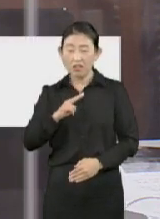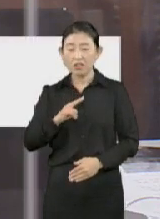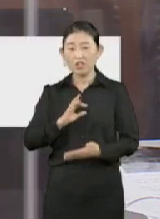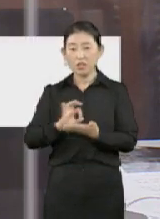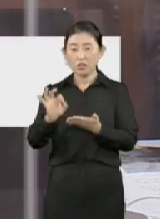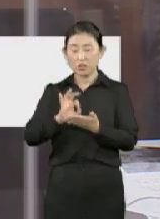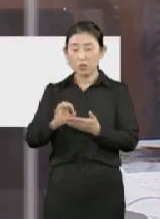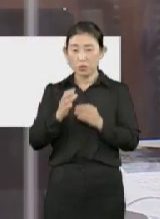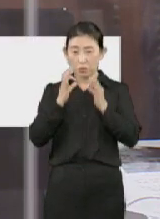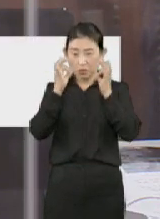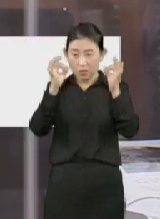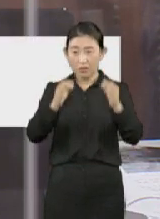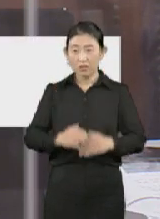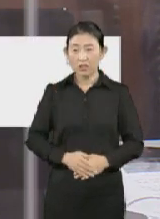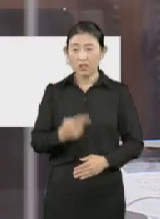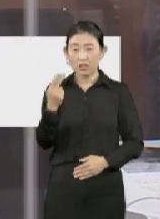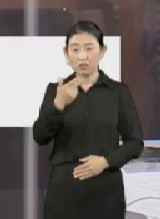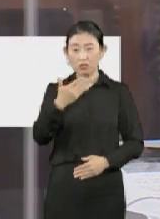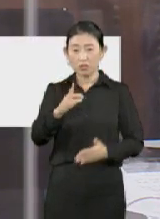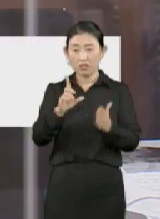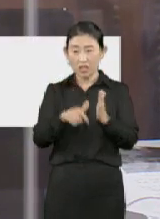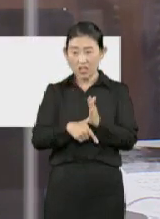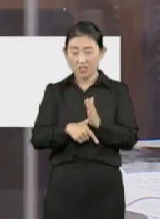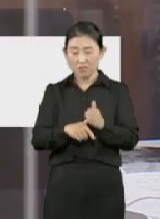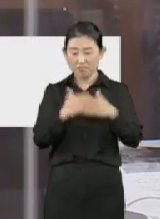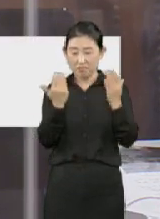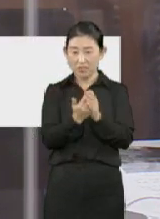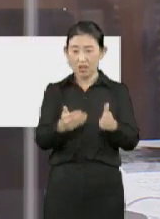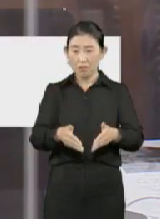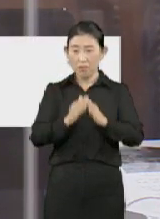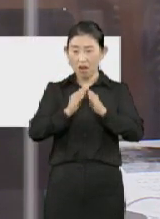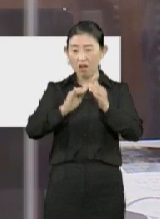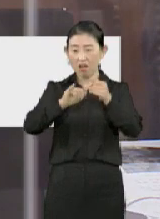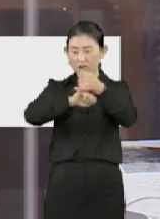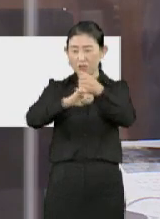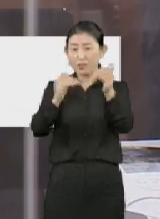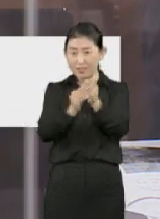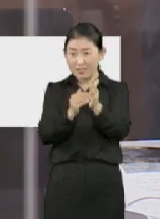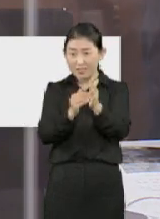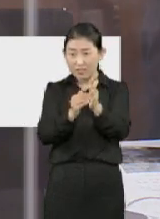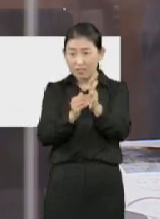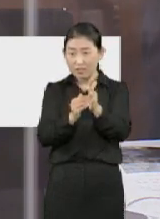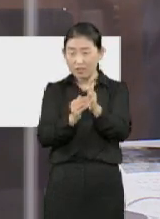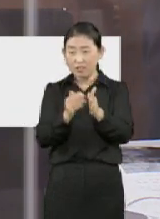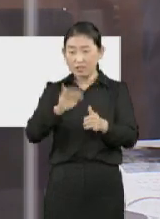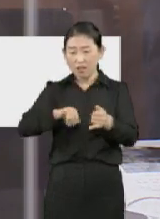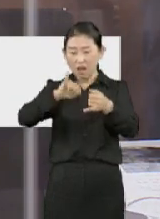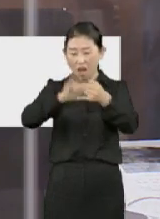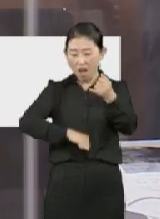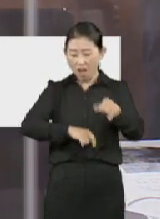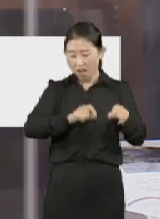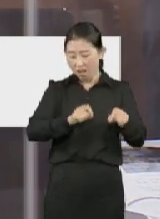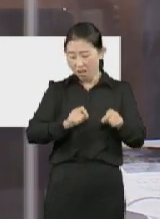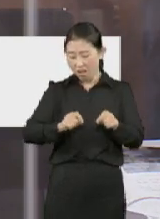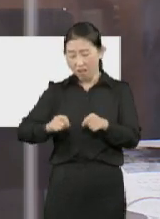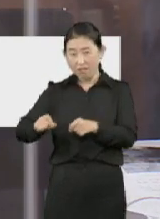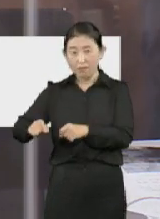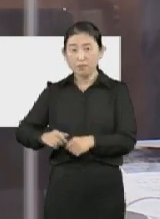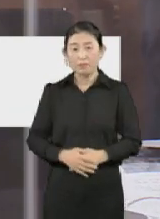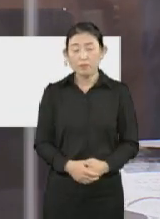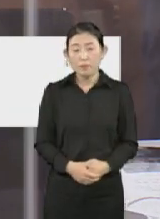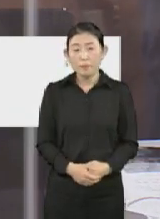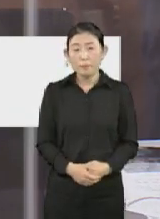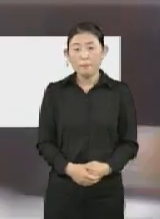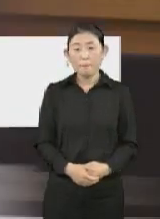다하겠습니다 2009년까지 완공하게 따른 약속도 했습니다 그러나 약속은 지켜지지